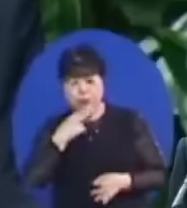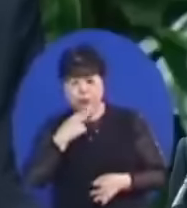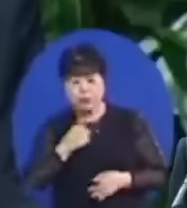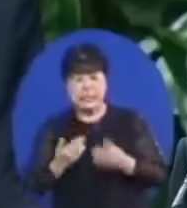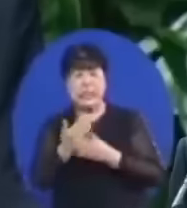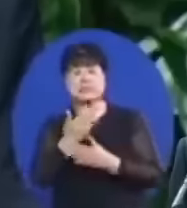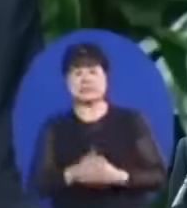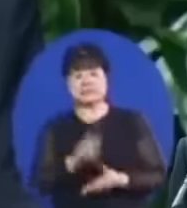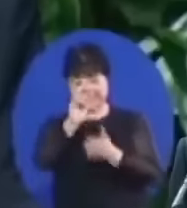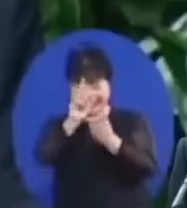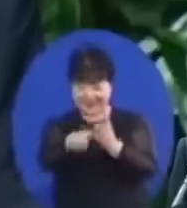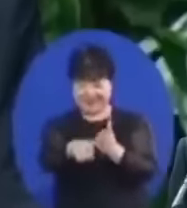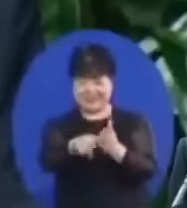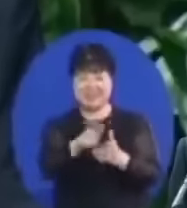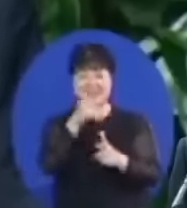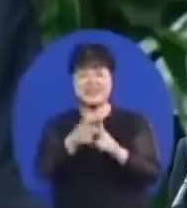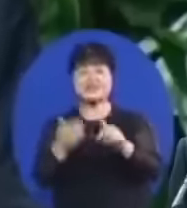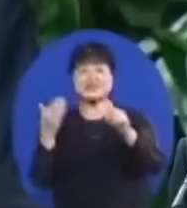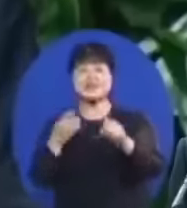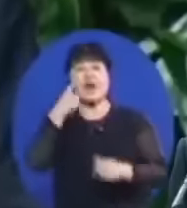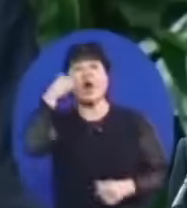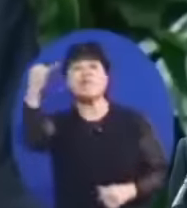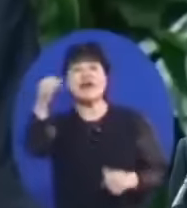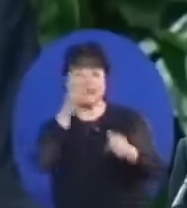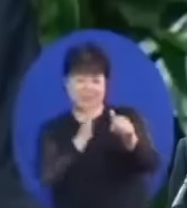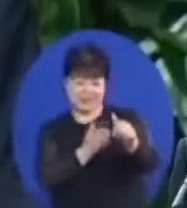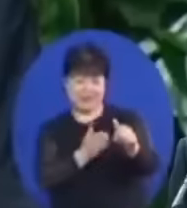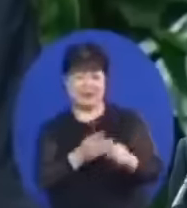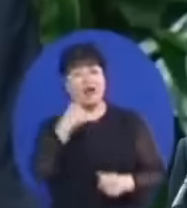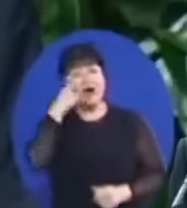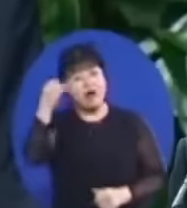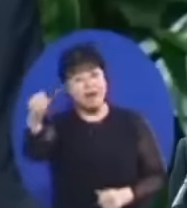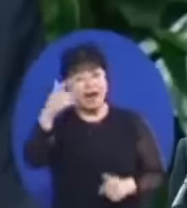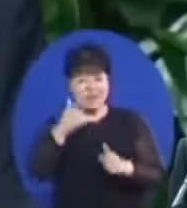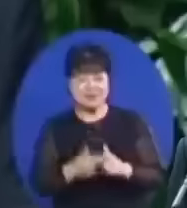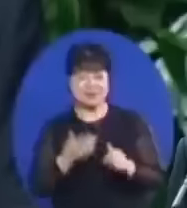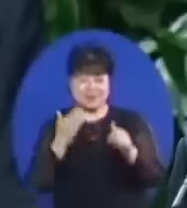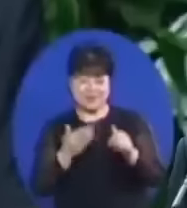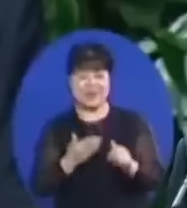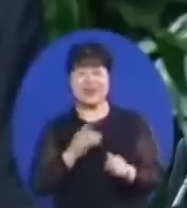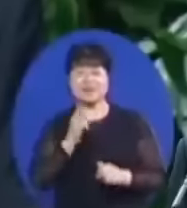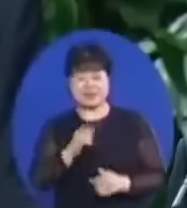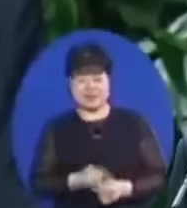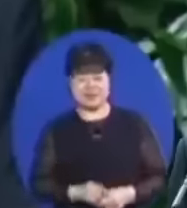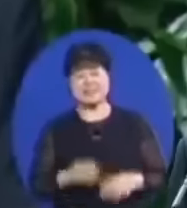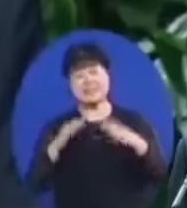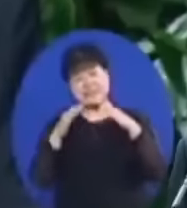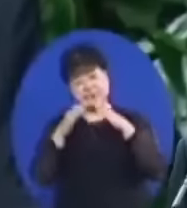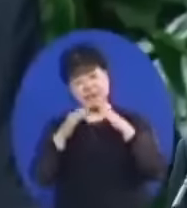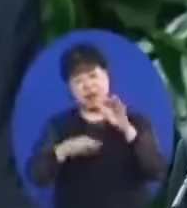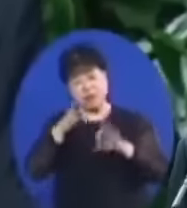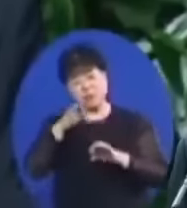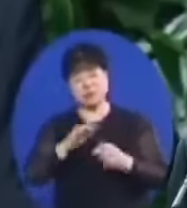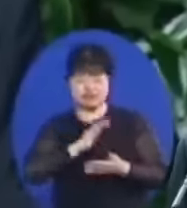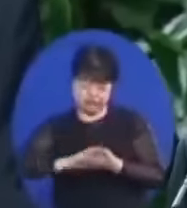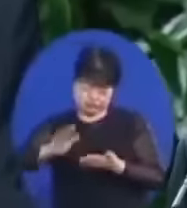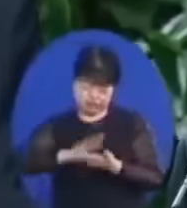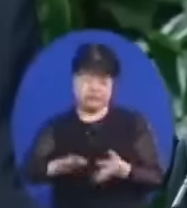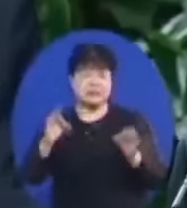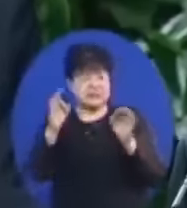그때 예수님이 어머니에게 부탁하며 어머니가 예수님께 말했습니다. 이 집에 포도주가